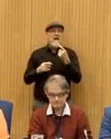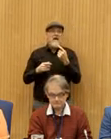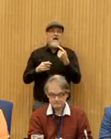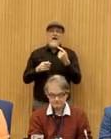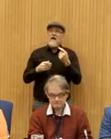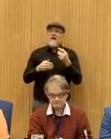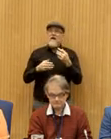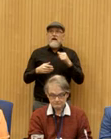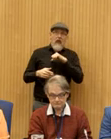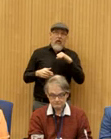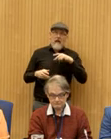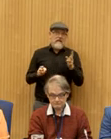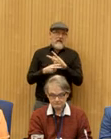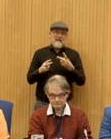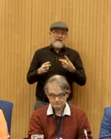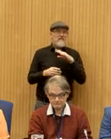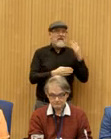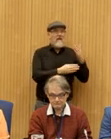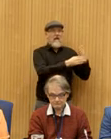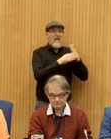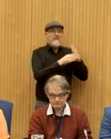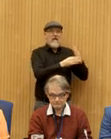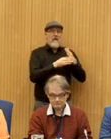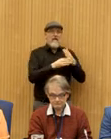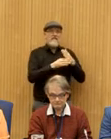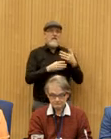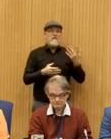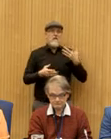aus der Schultasche holen oder die Jacke ausziehen.